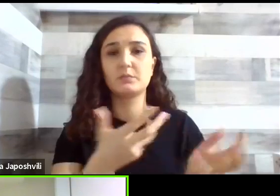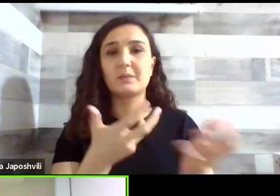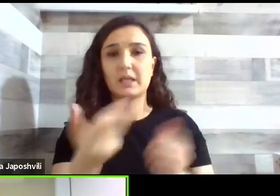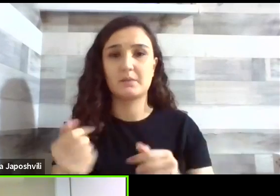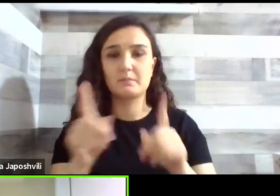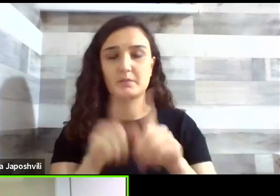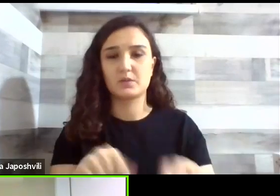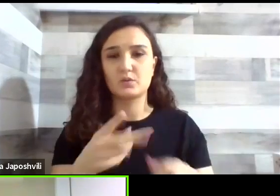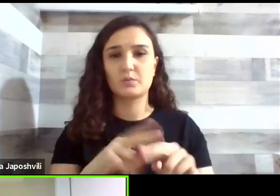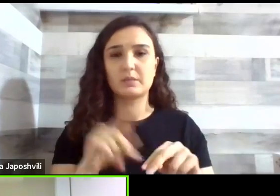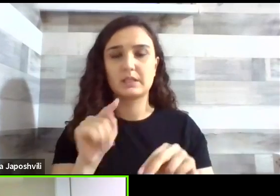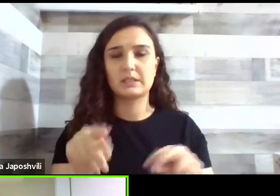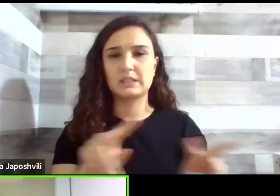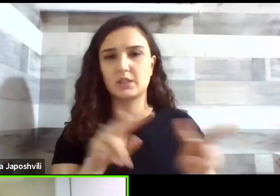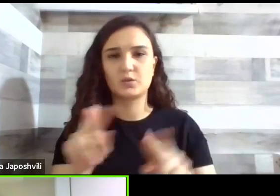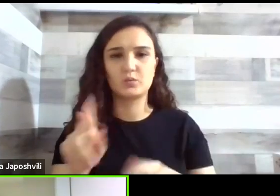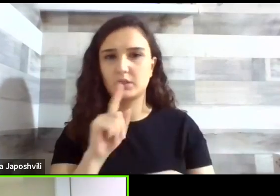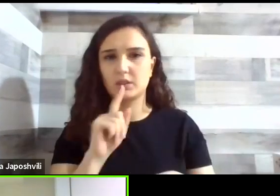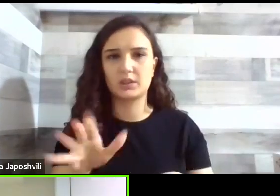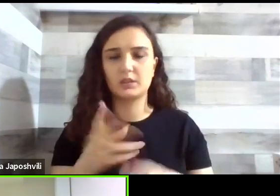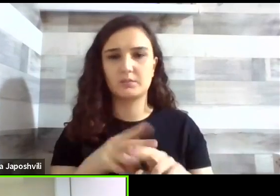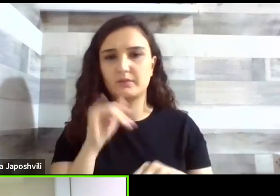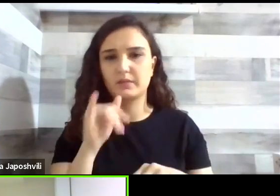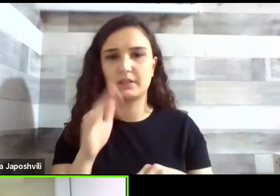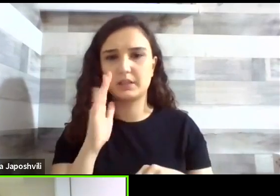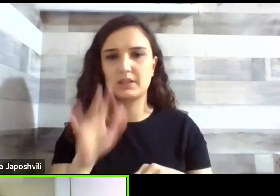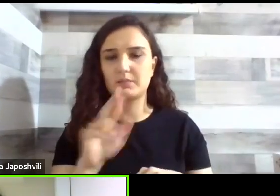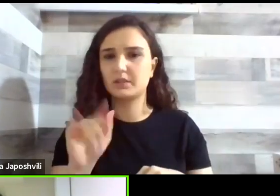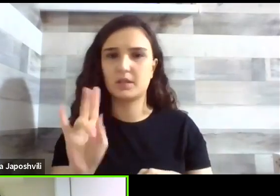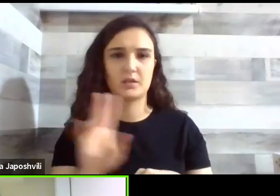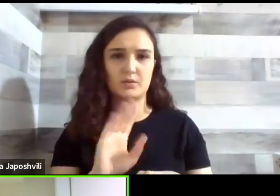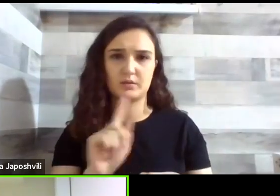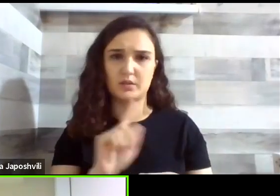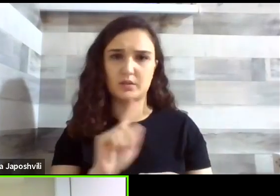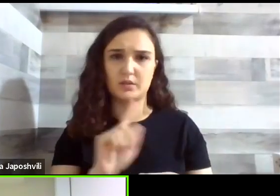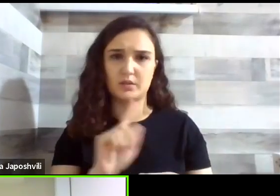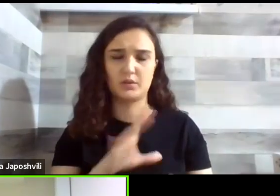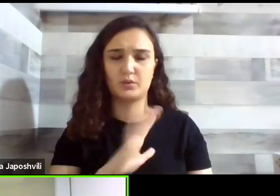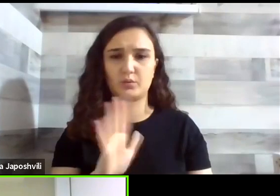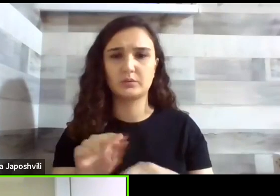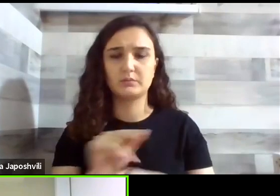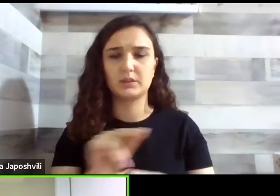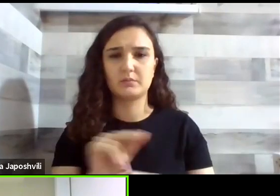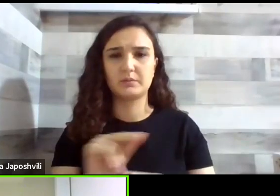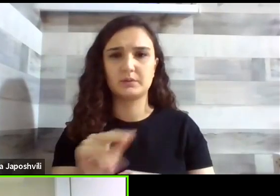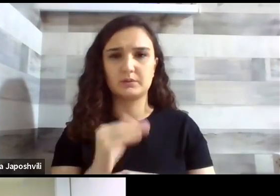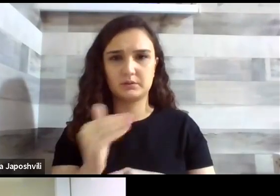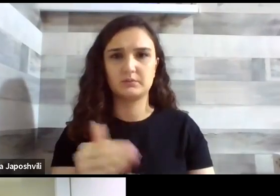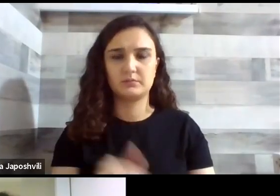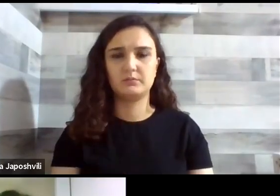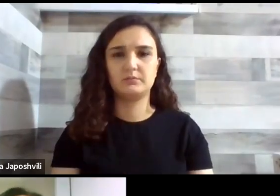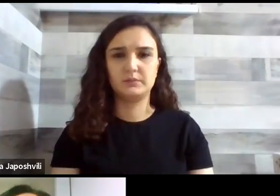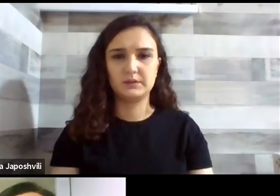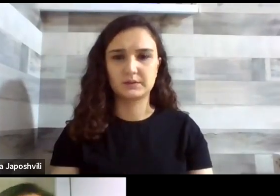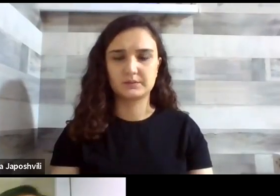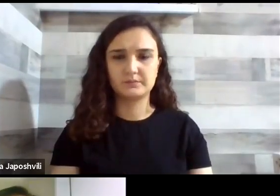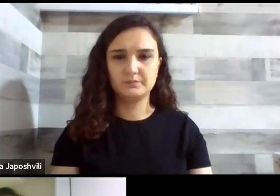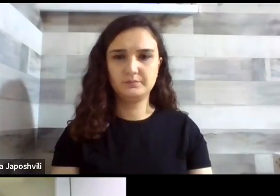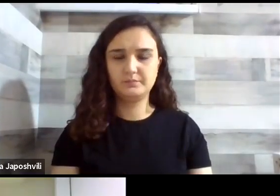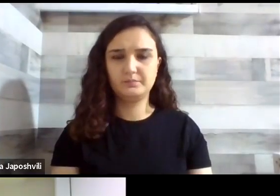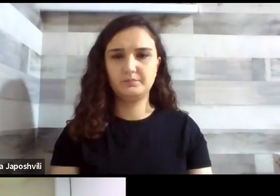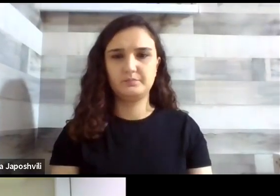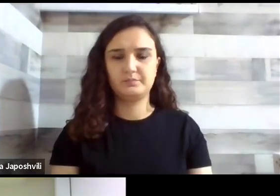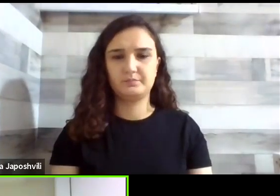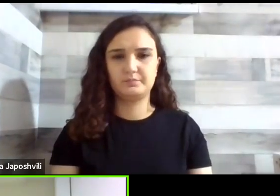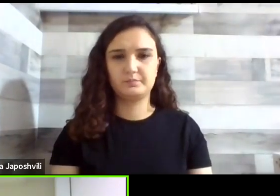ეს იდენტური არ იქნება და ვერ იქნება და არც უნდა იყოს ზუსტად იმ თერაპიების ინტენსივობის თვალსაზრისით. დიახ, ინტენსივობის